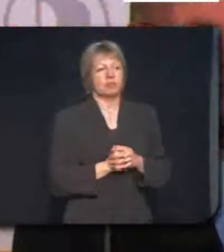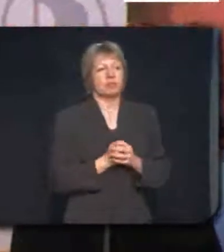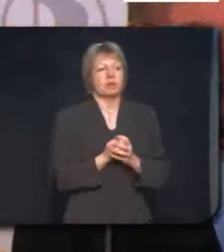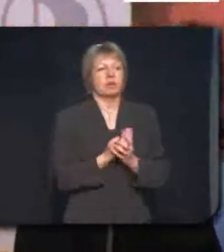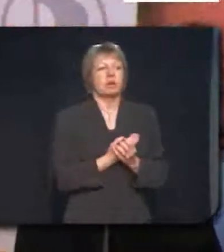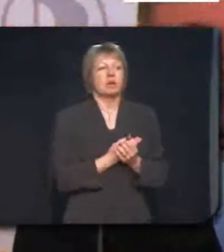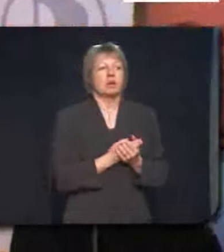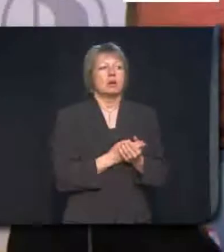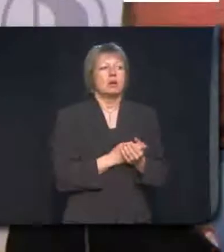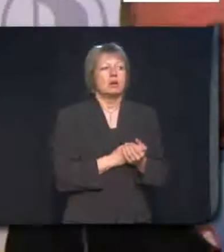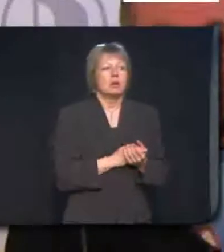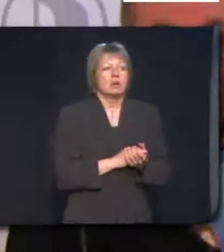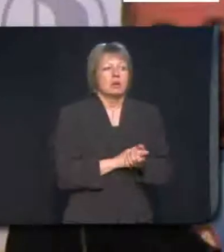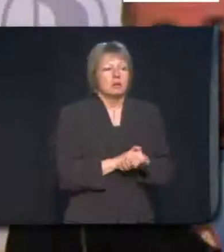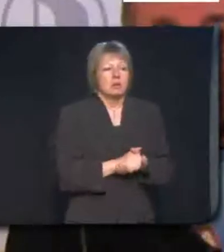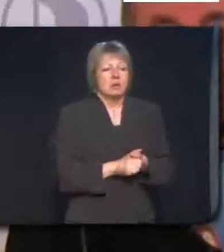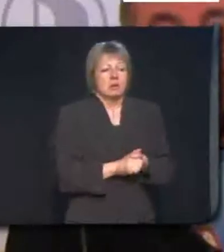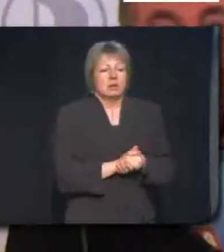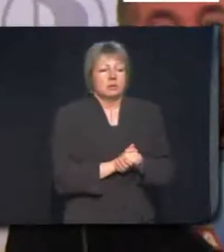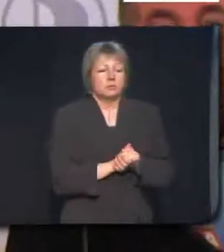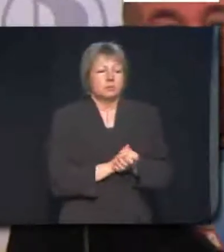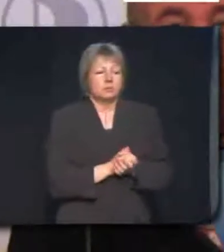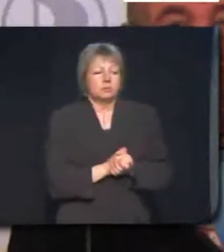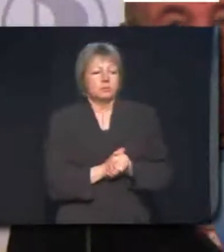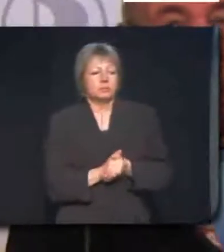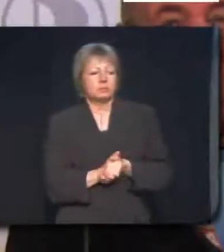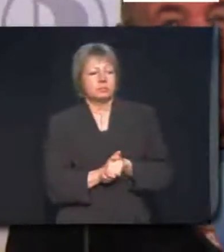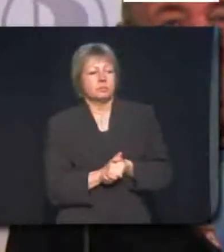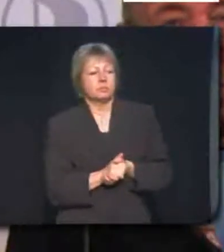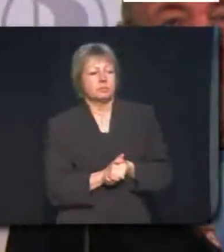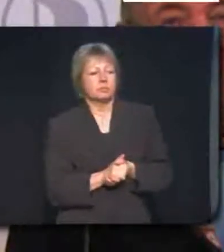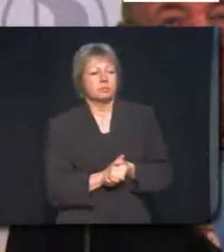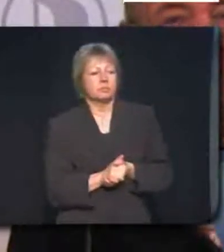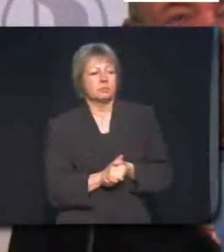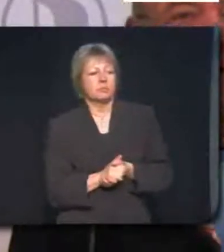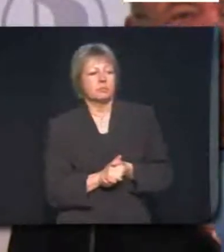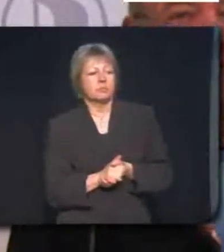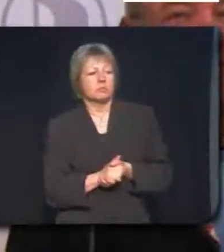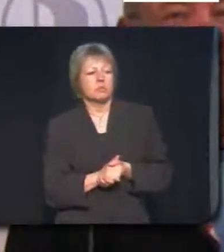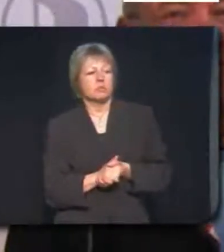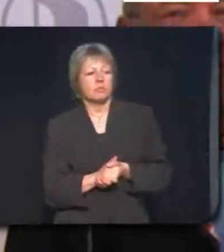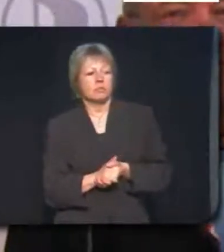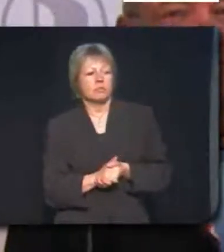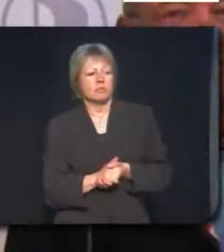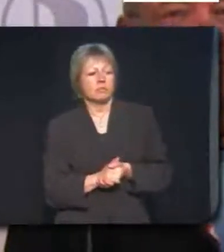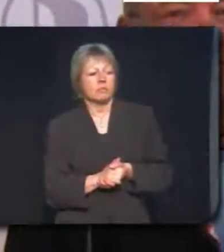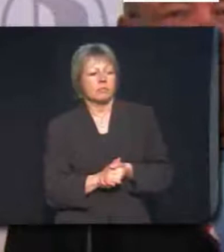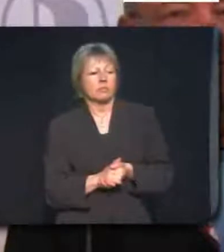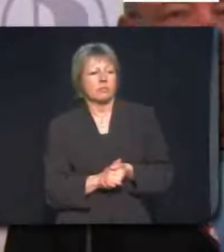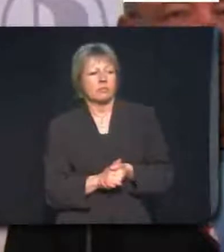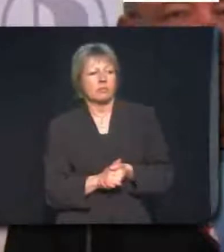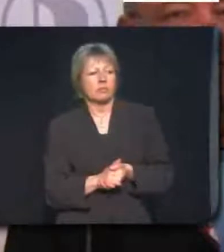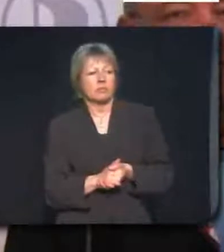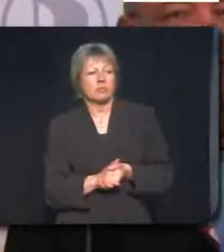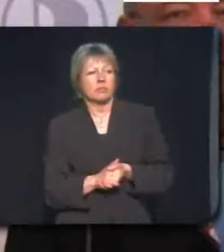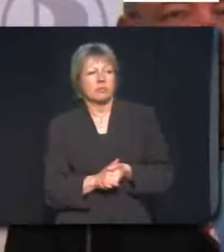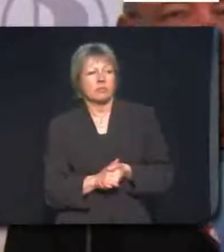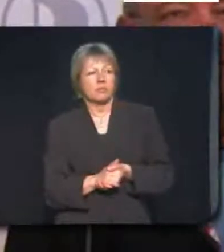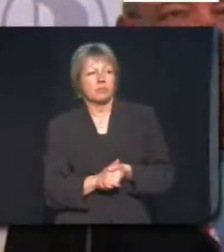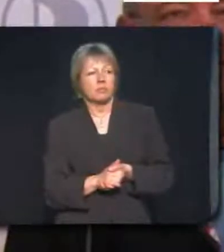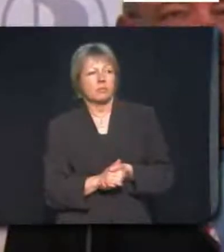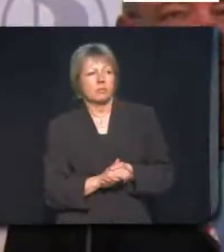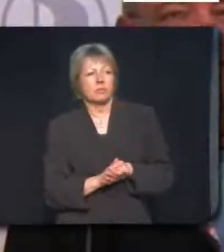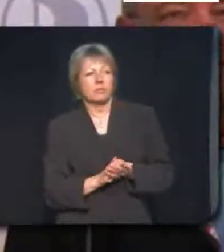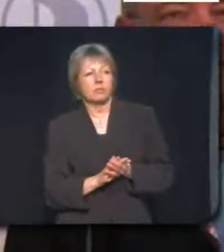ja bitte geh mal ans pro Mikrofon einigt euch einfach wer jetzt zuerst aber wir werden ein bisschen zu höflich bitte